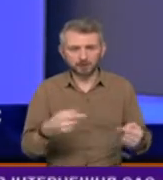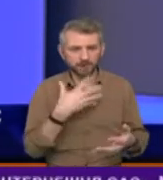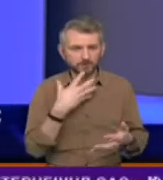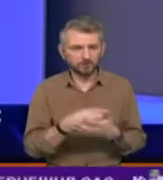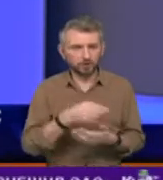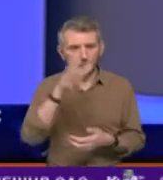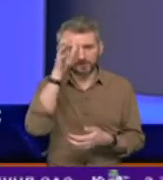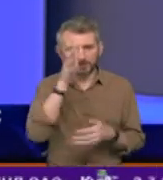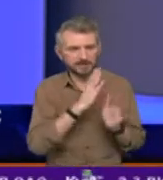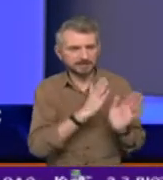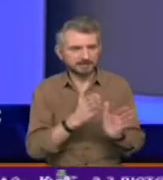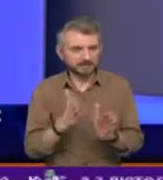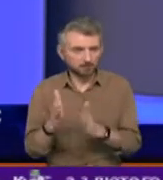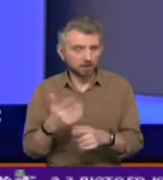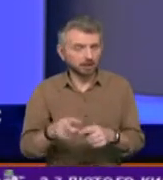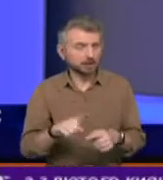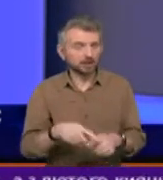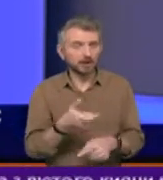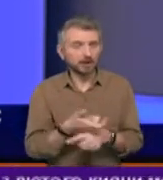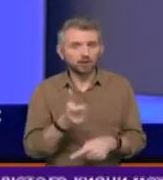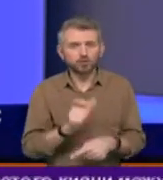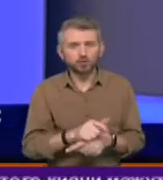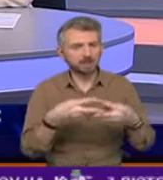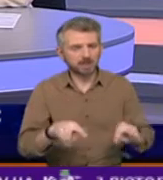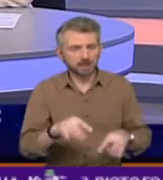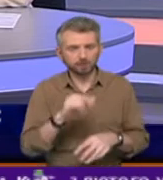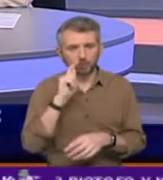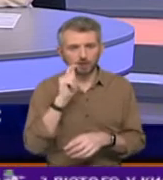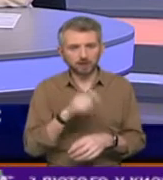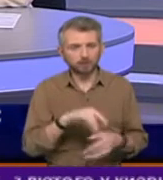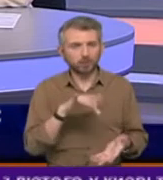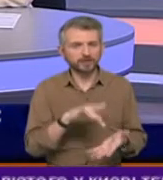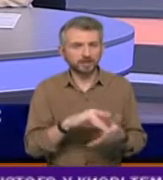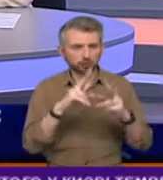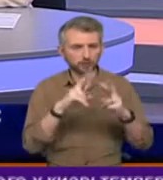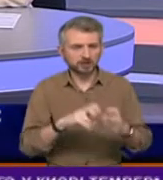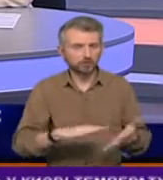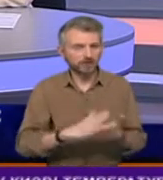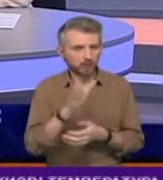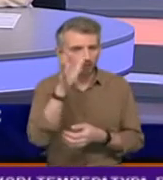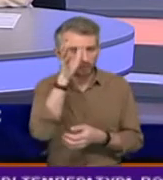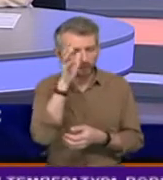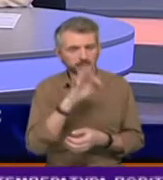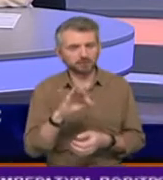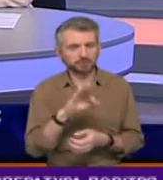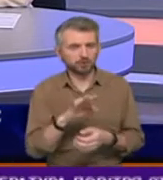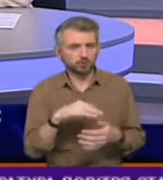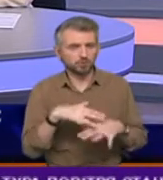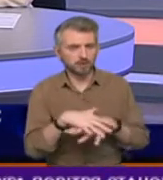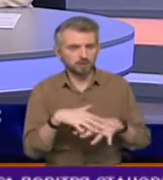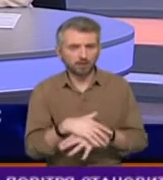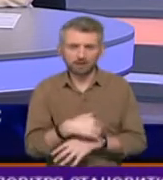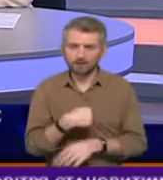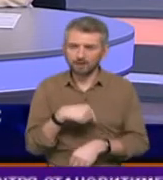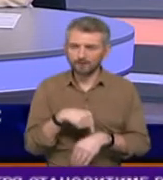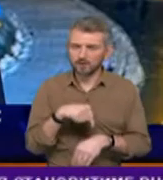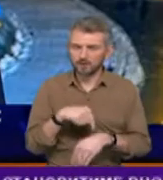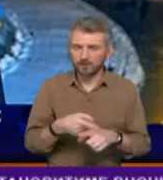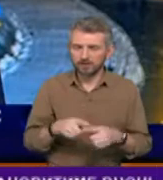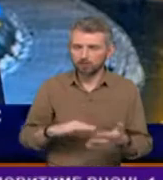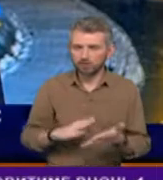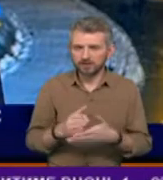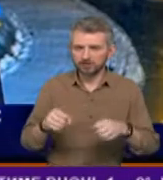все це і інше ми будемо говорити із гостями нашої студії. З задоволенням вітаю Микиту Андрієва, голову громадської ради